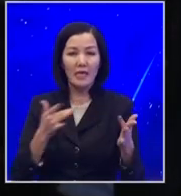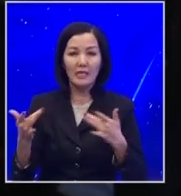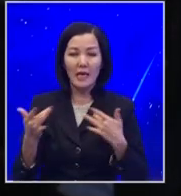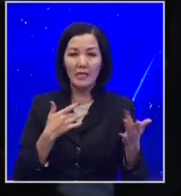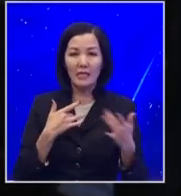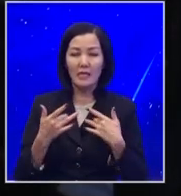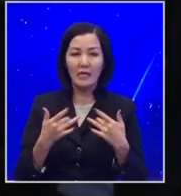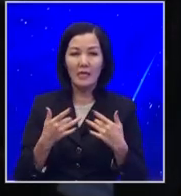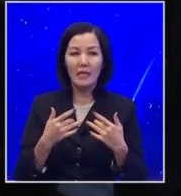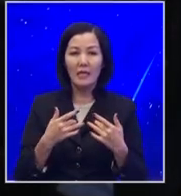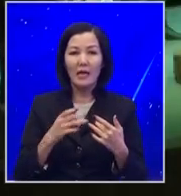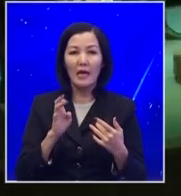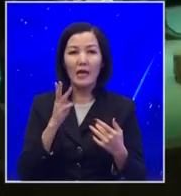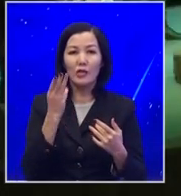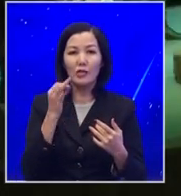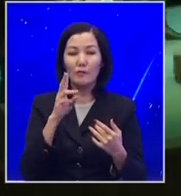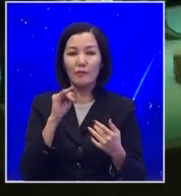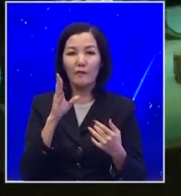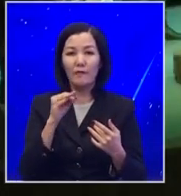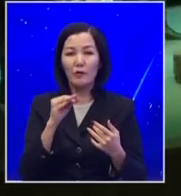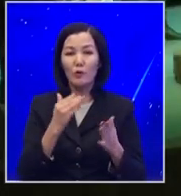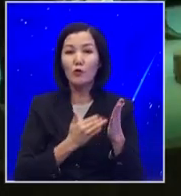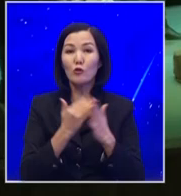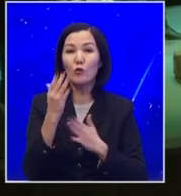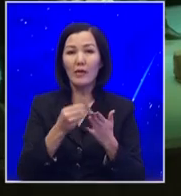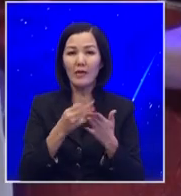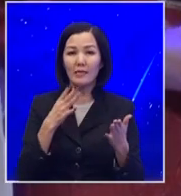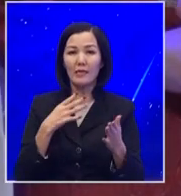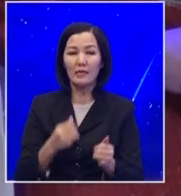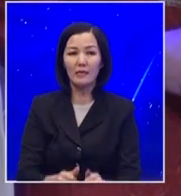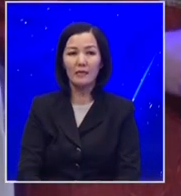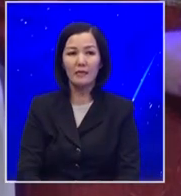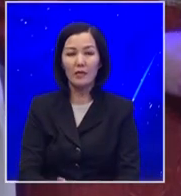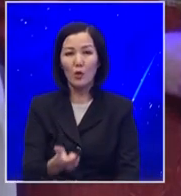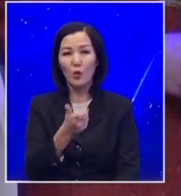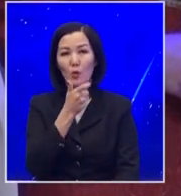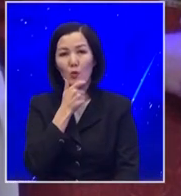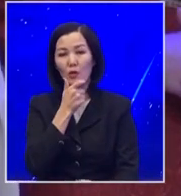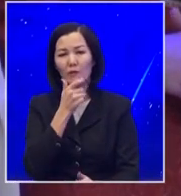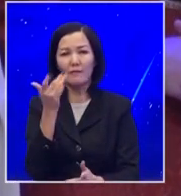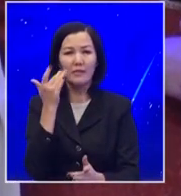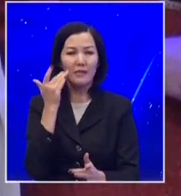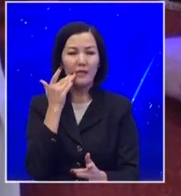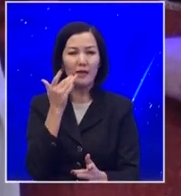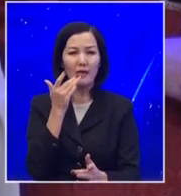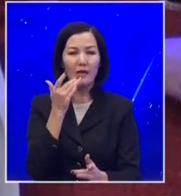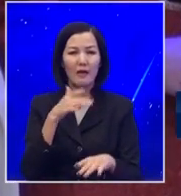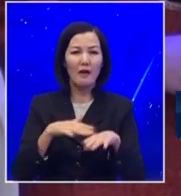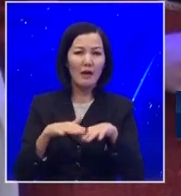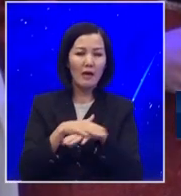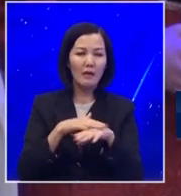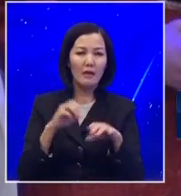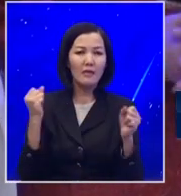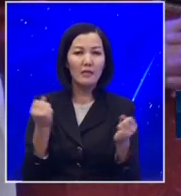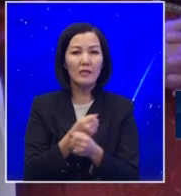өнерінің абызы Асаналы Әшімовтің де жоғары бағасын алды. Көрермен қауым әр уақытта ынтыға